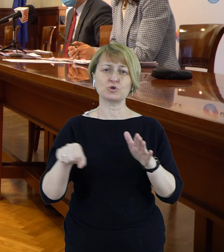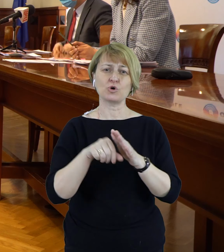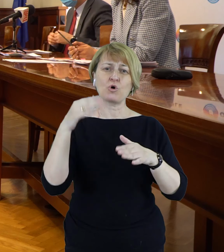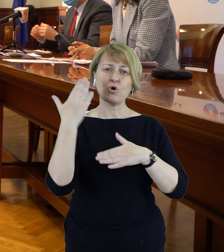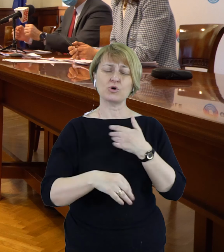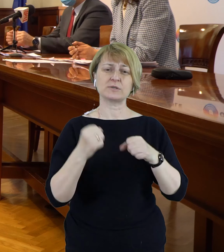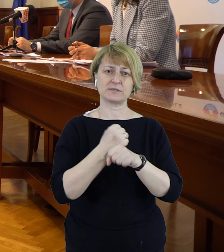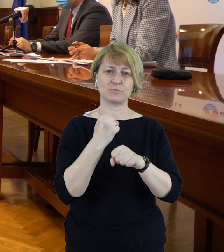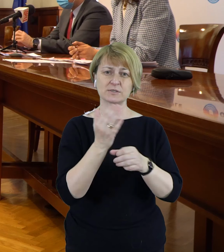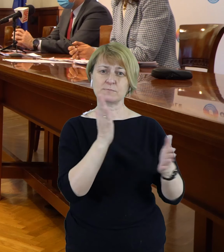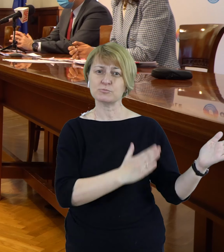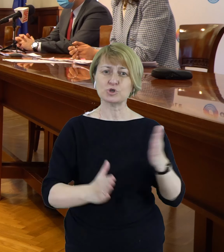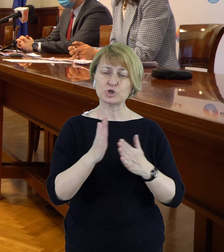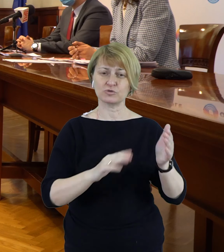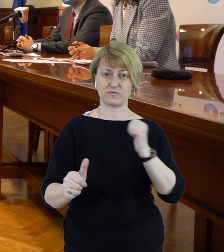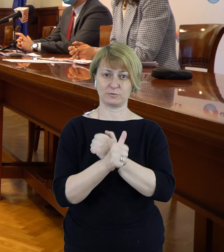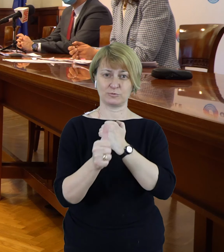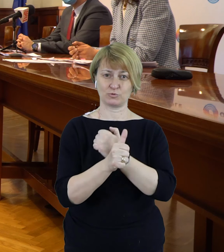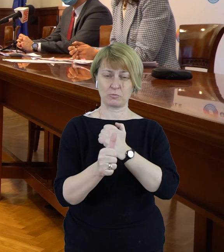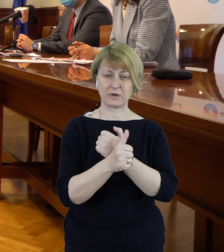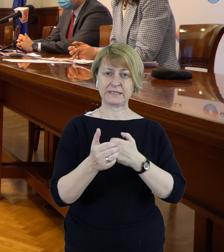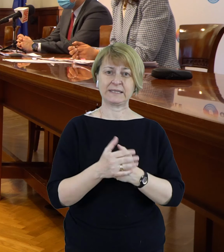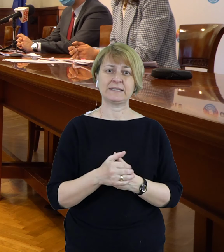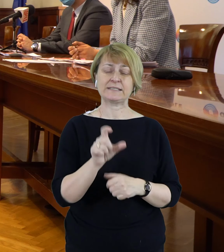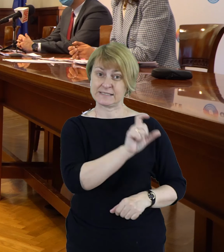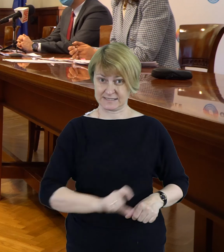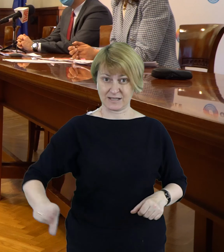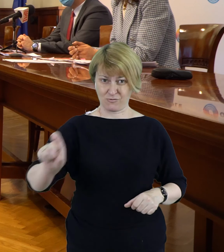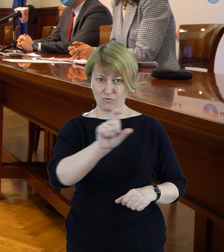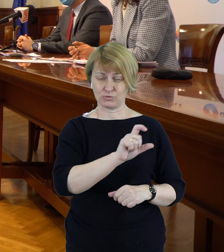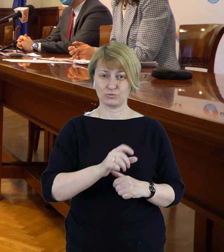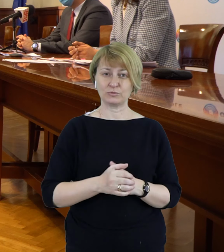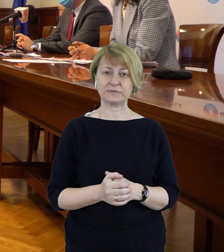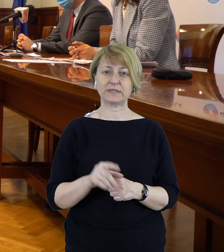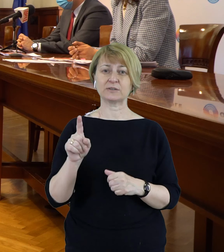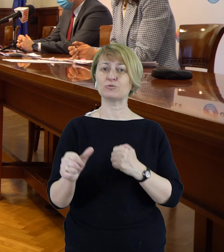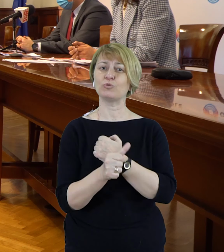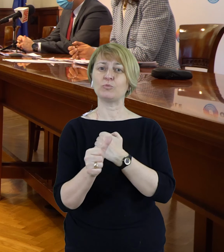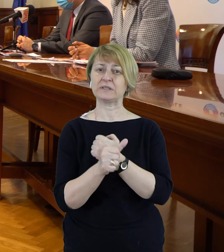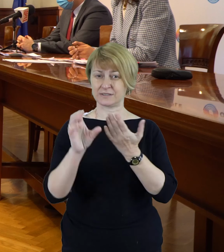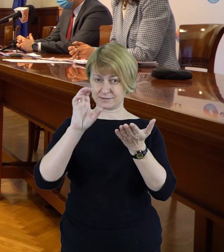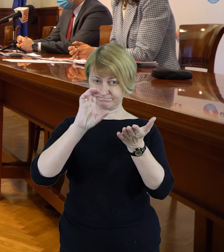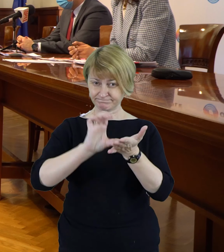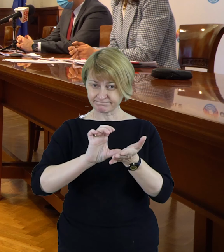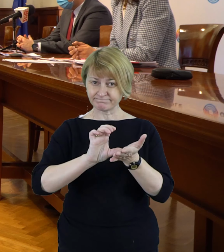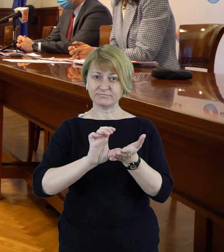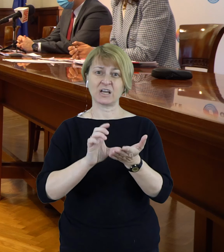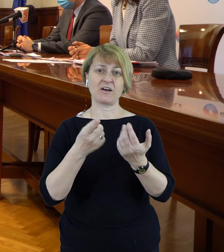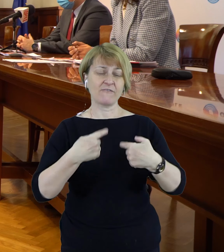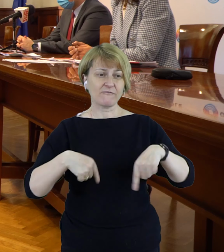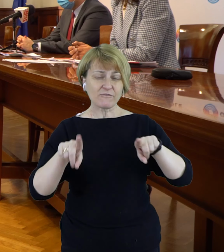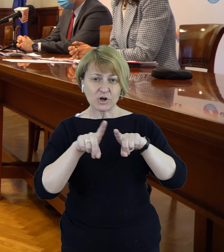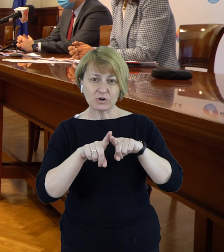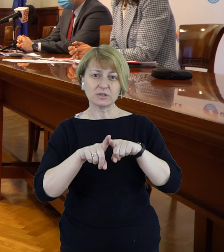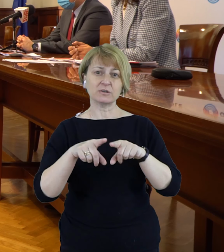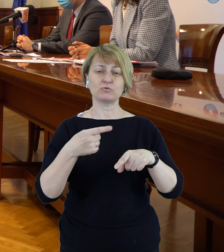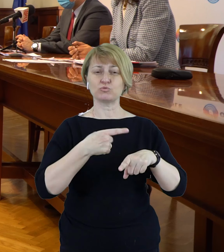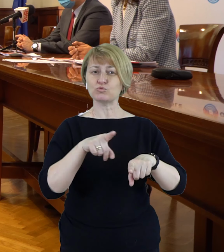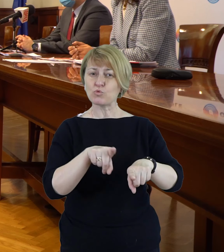się doprowadzić do końca prace związane z przygotowaniem dokumentacji stadionu. Ta dokumentacja